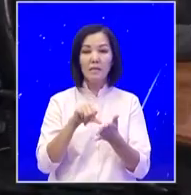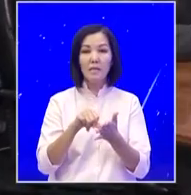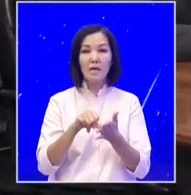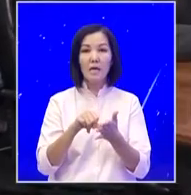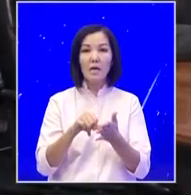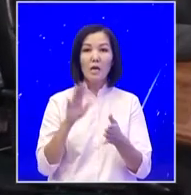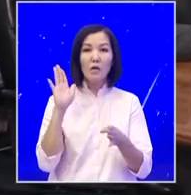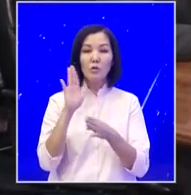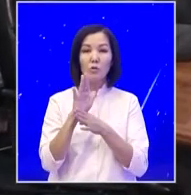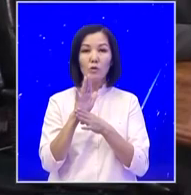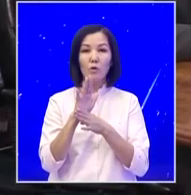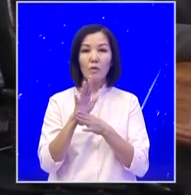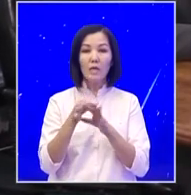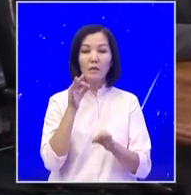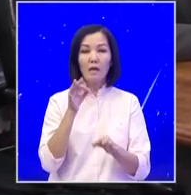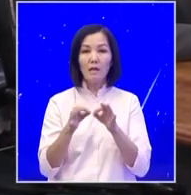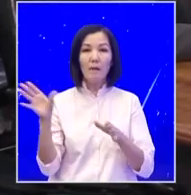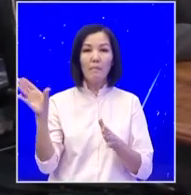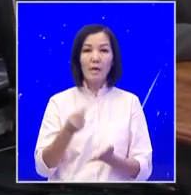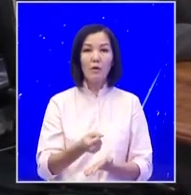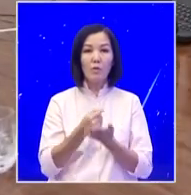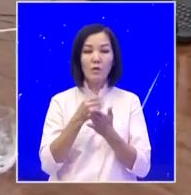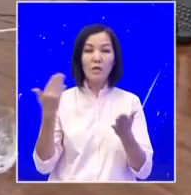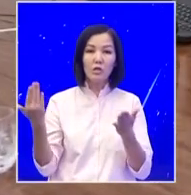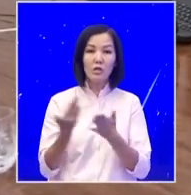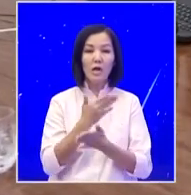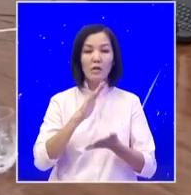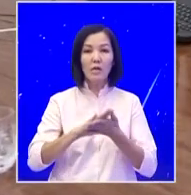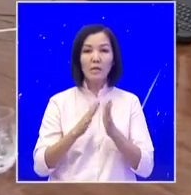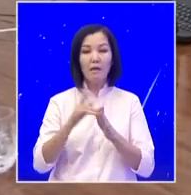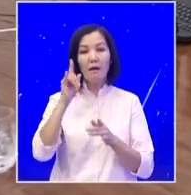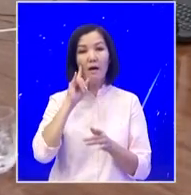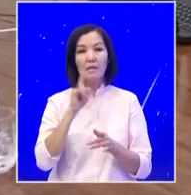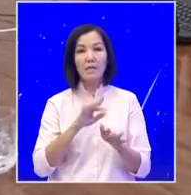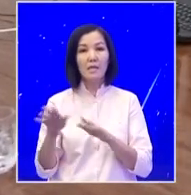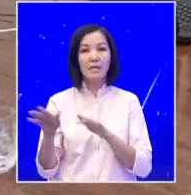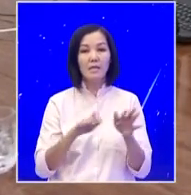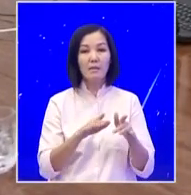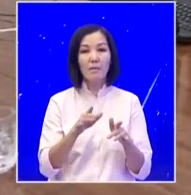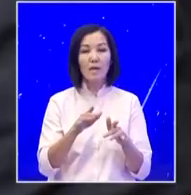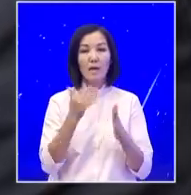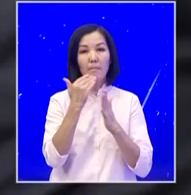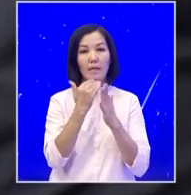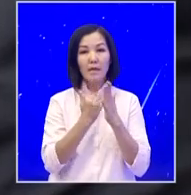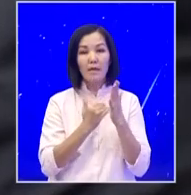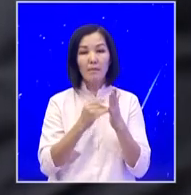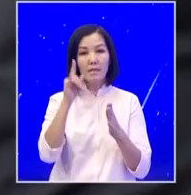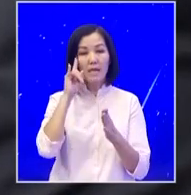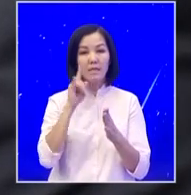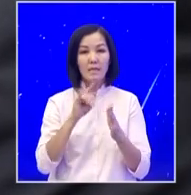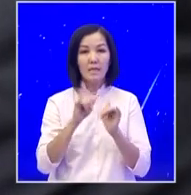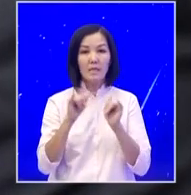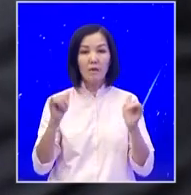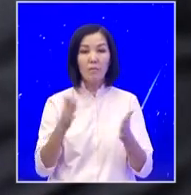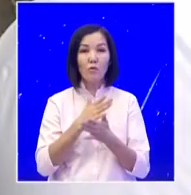қызу талқылаған олар бір ауыздан қолдау білдірді. Жаңа жағдайдағы Қазақстан іс-қимыл кезеңі бағдарламасы еліміздің дамуына үлкен